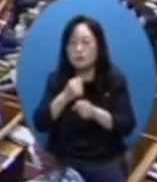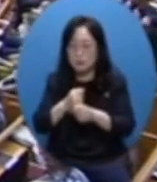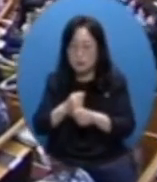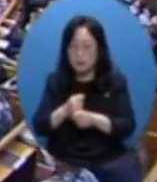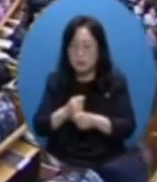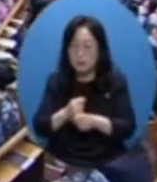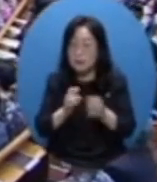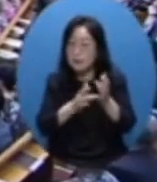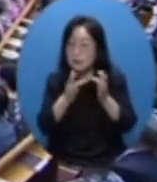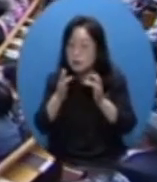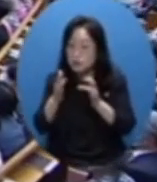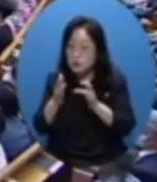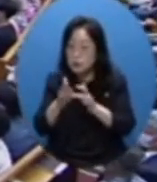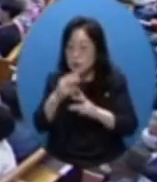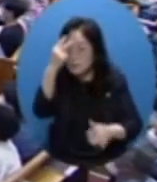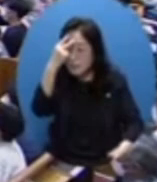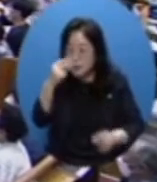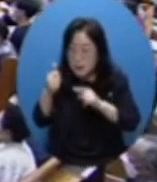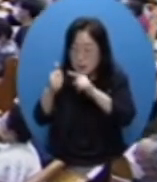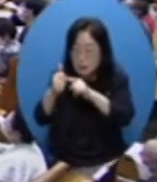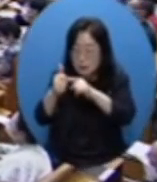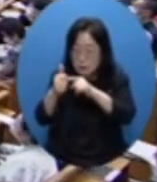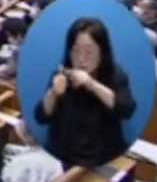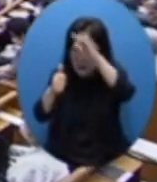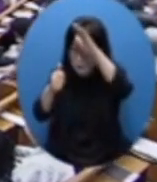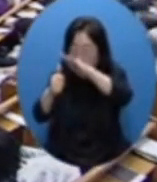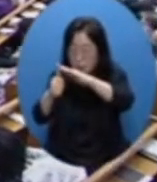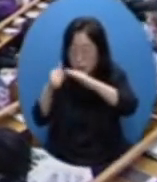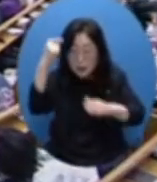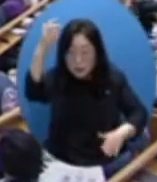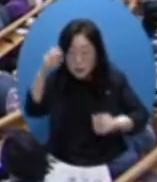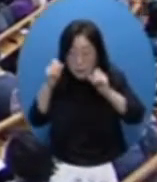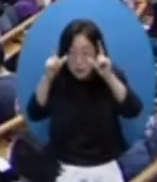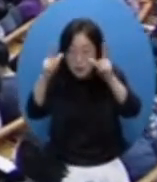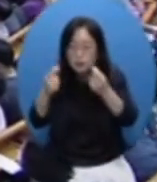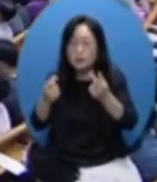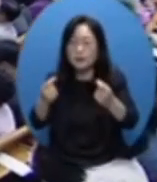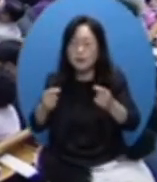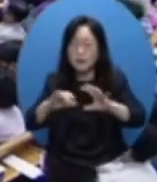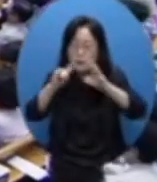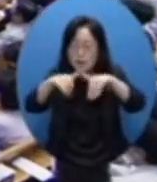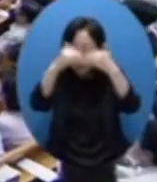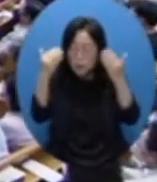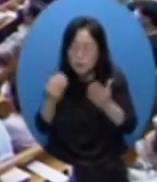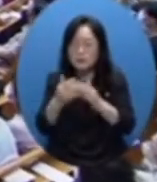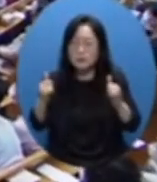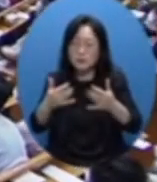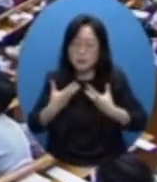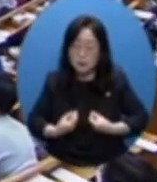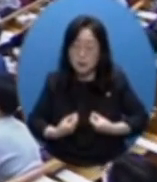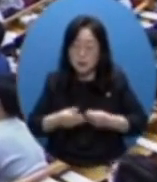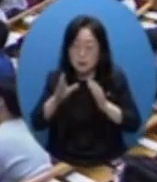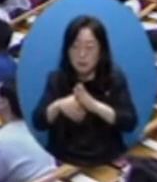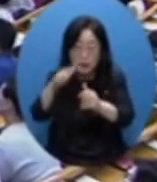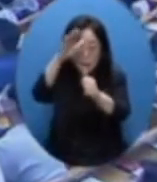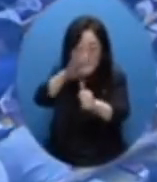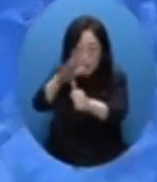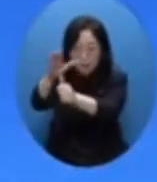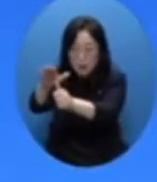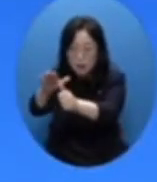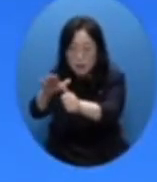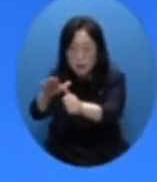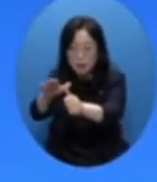맹인의 눈을 말 때 영의 눈이 뜬 것처럼 이상 많은 사람들의 절망 가운데 있을 때 쯤에 만 지식이 말하면 같이